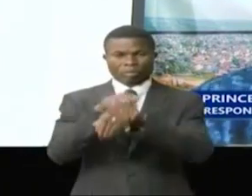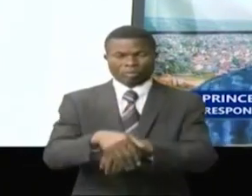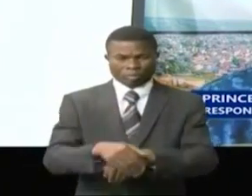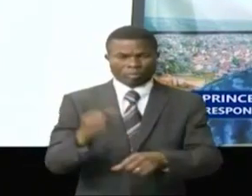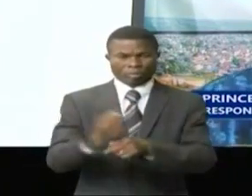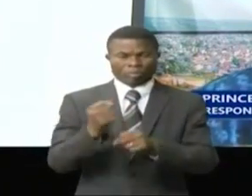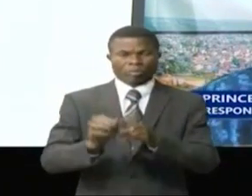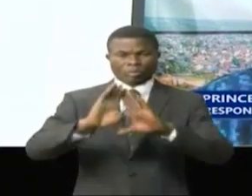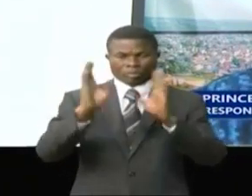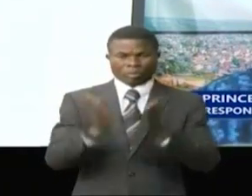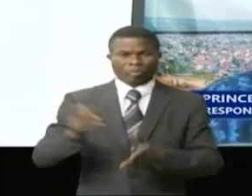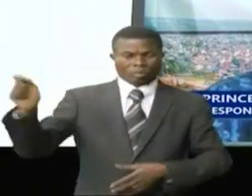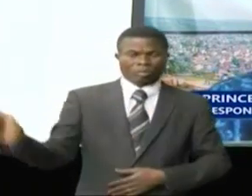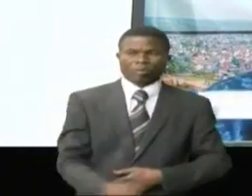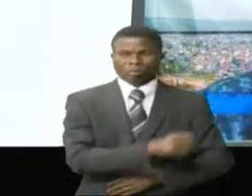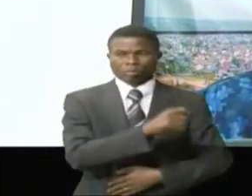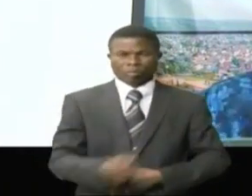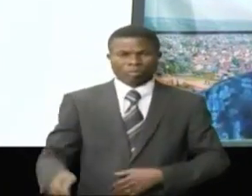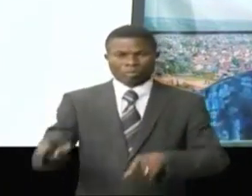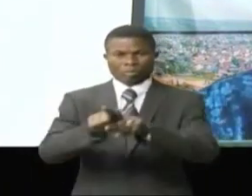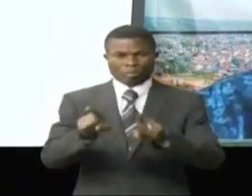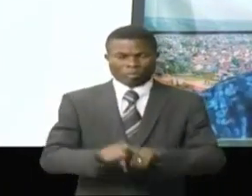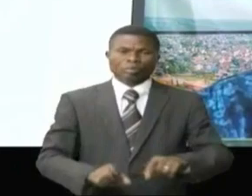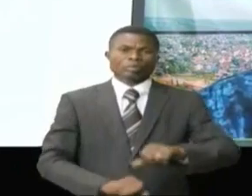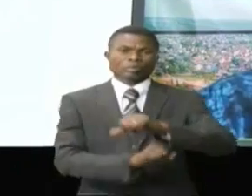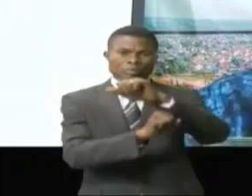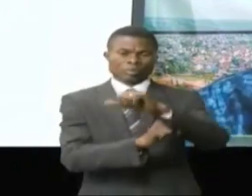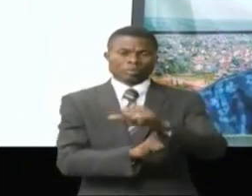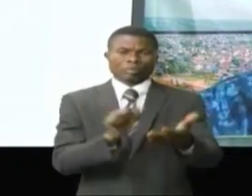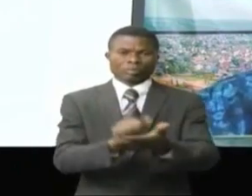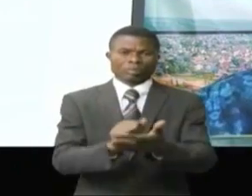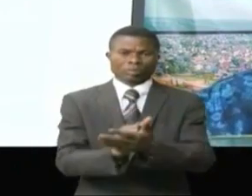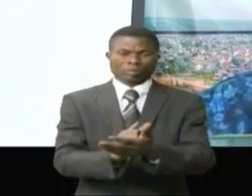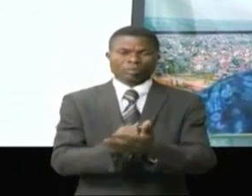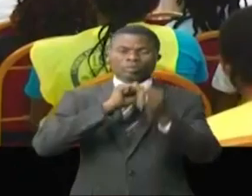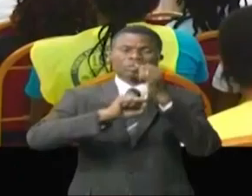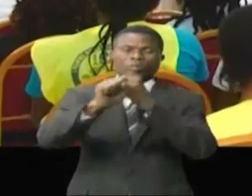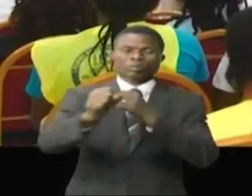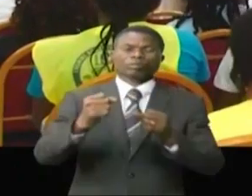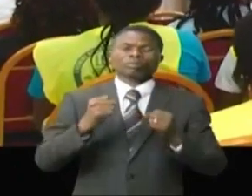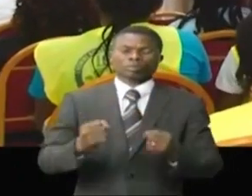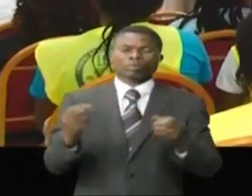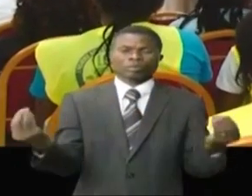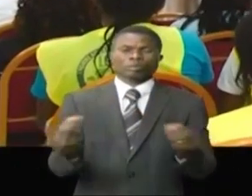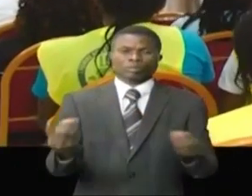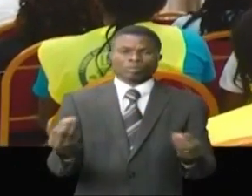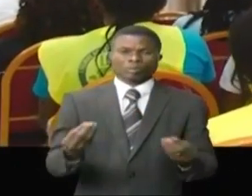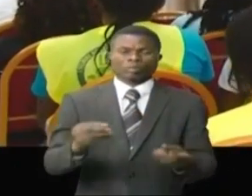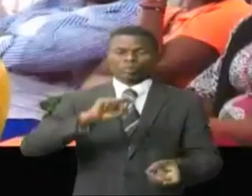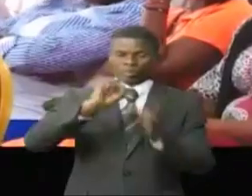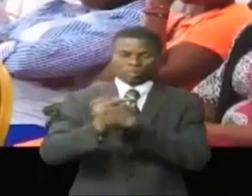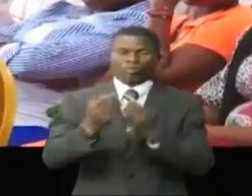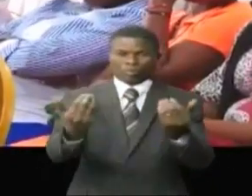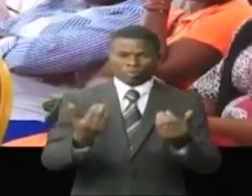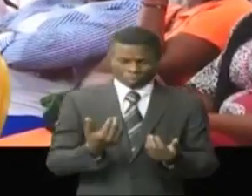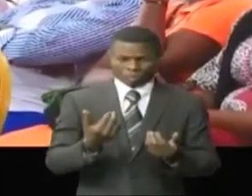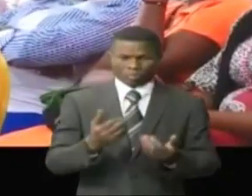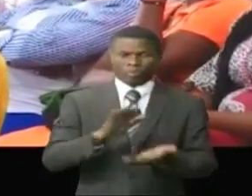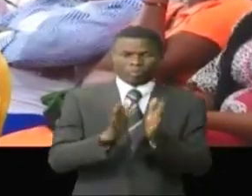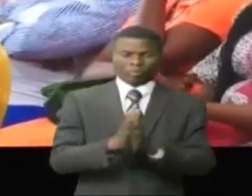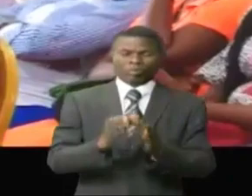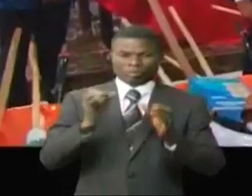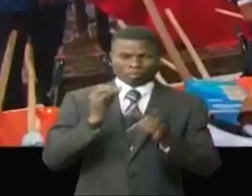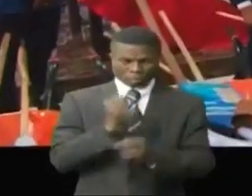communautaires qu'on appelle Salongo, mais aussi appuyer cela par une sensibilisation accrue afin que ces changements que nous voulons tous puissent vraiment